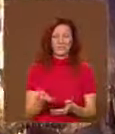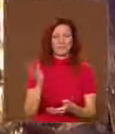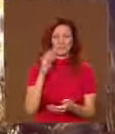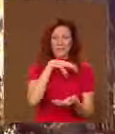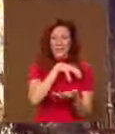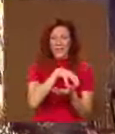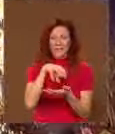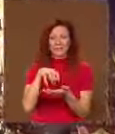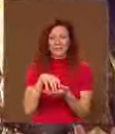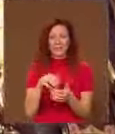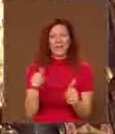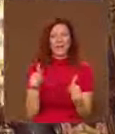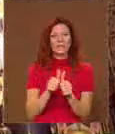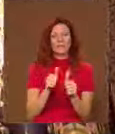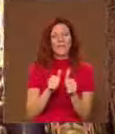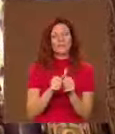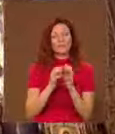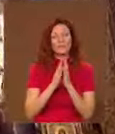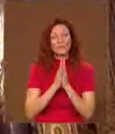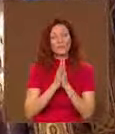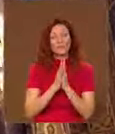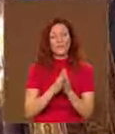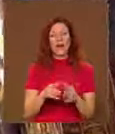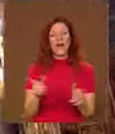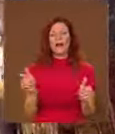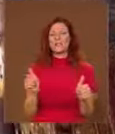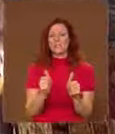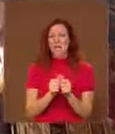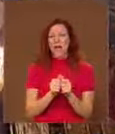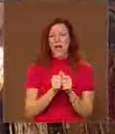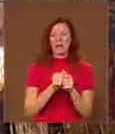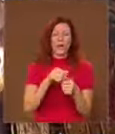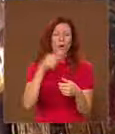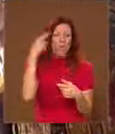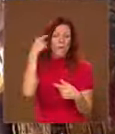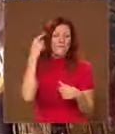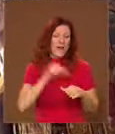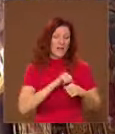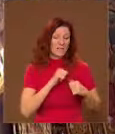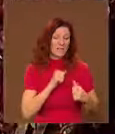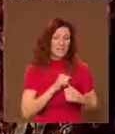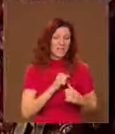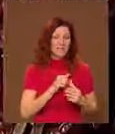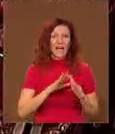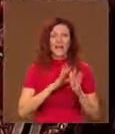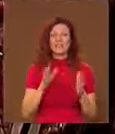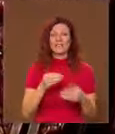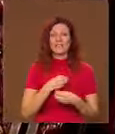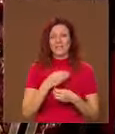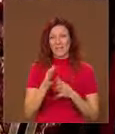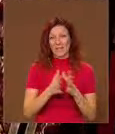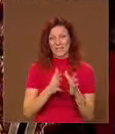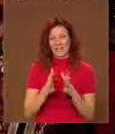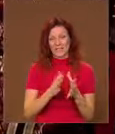на даровете, заедно с молитвата, заедно с умовете и сърцата на вярващите и свещенослужителите.